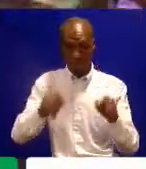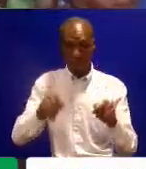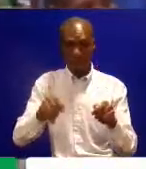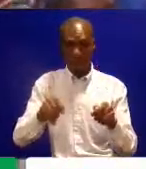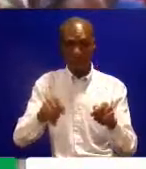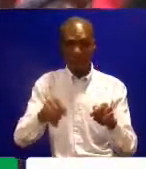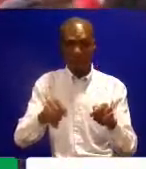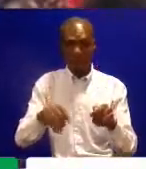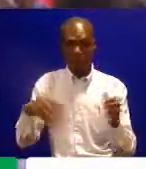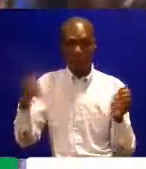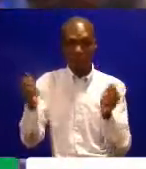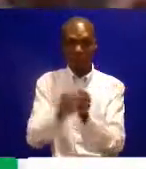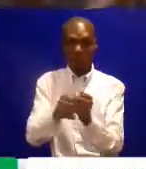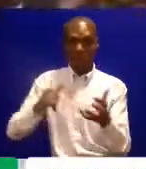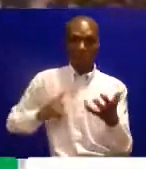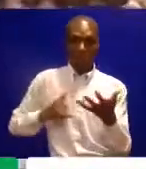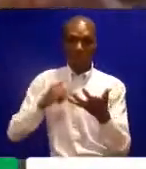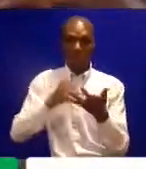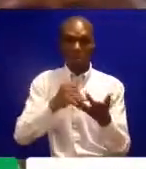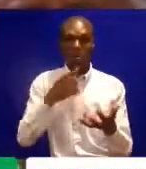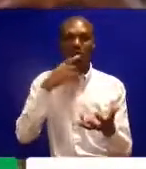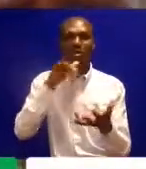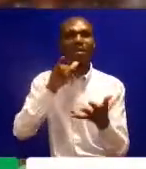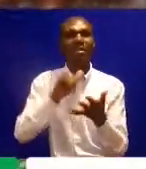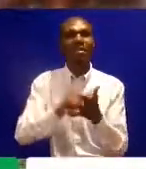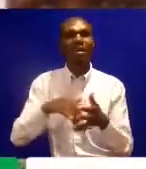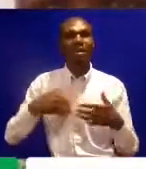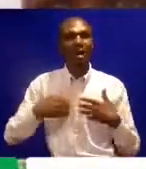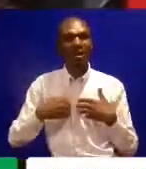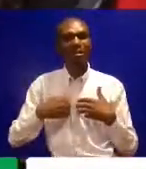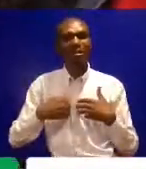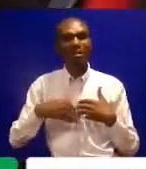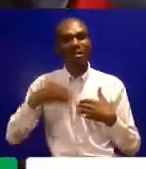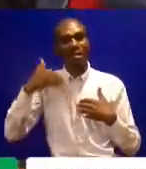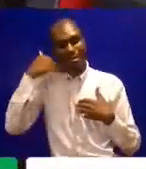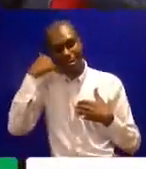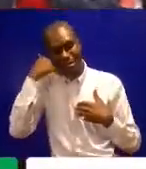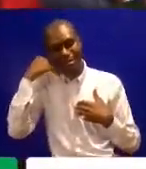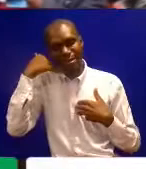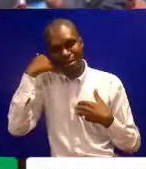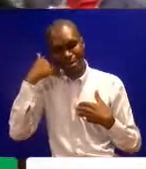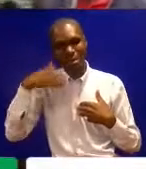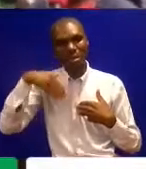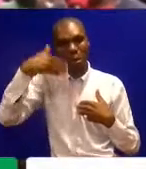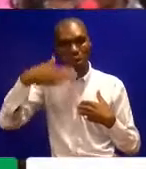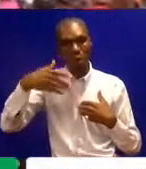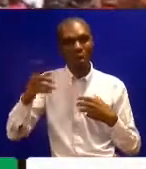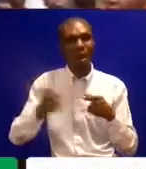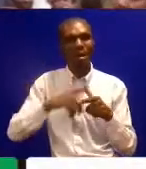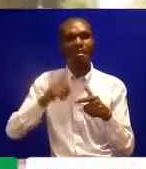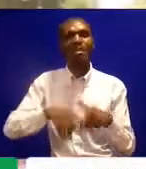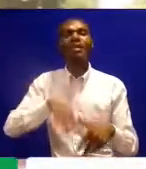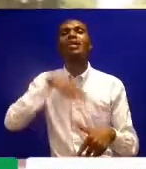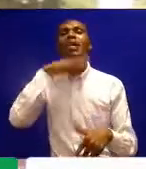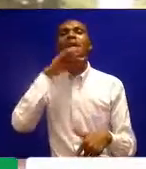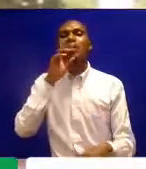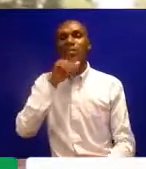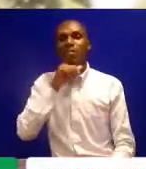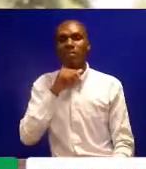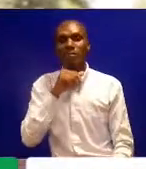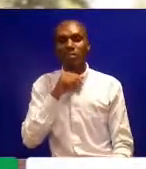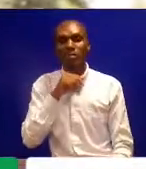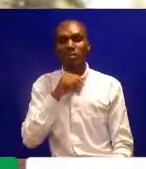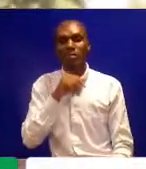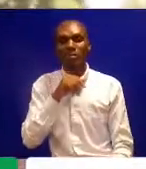Korengana no morugi oye nigo Aerabuna abeireka kuruara Sege kege tambe goika ogo siria obogima buaye